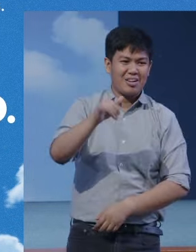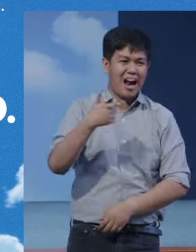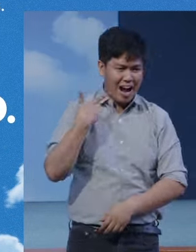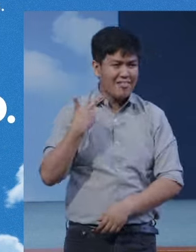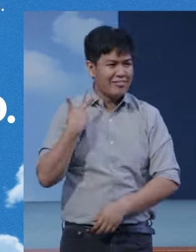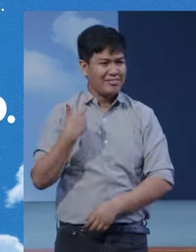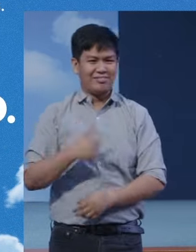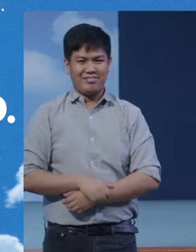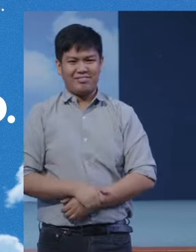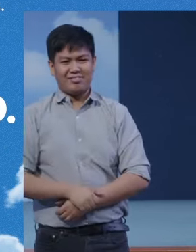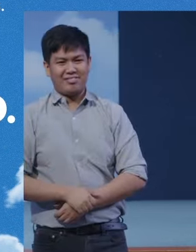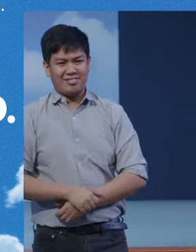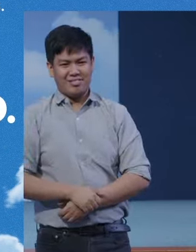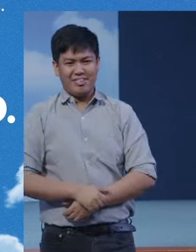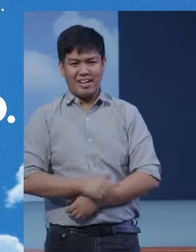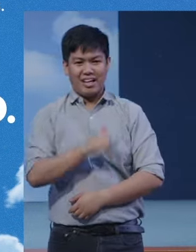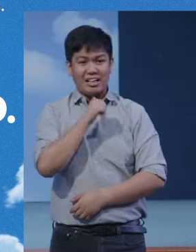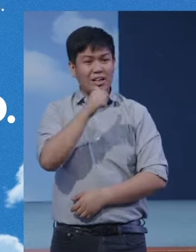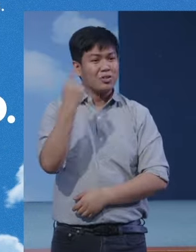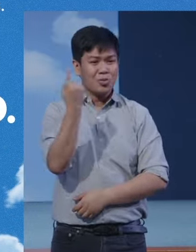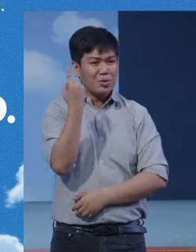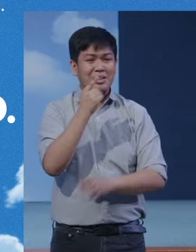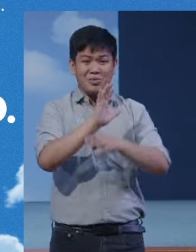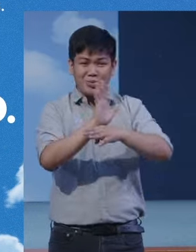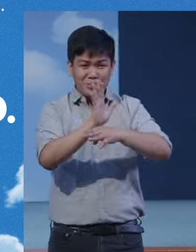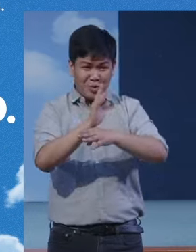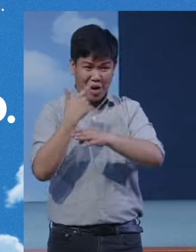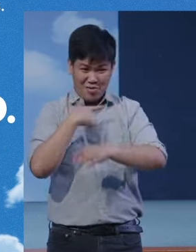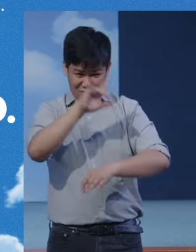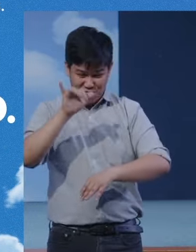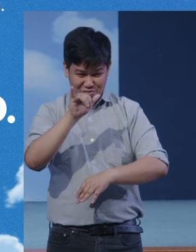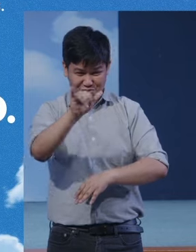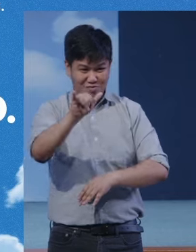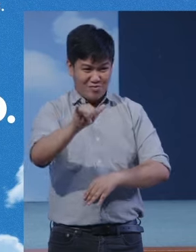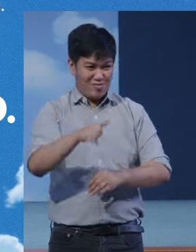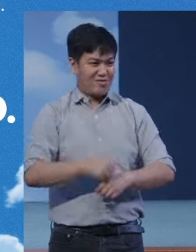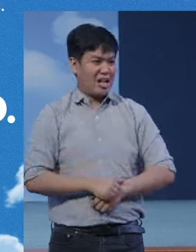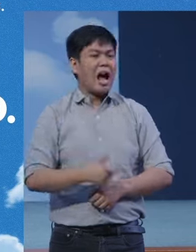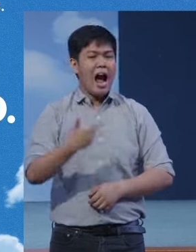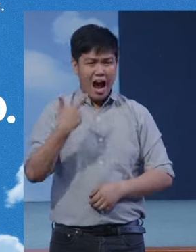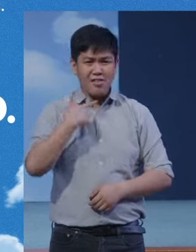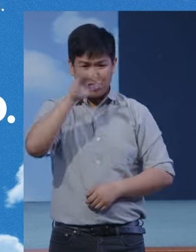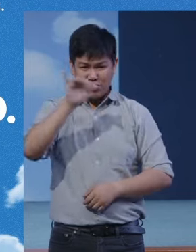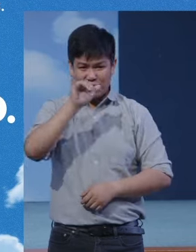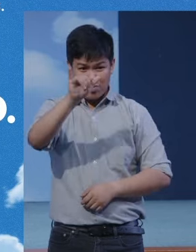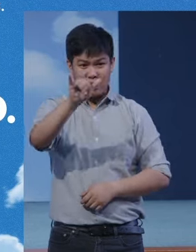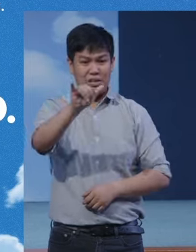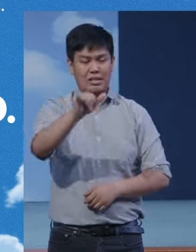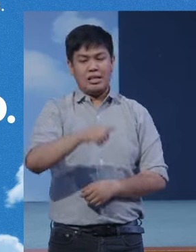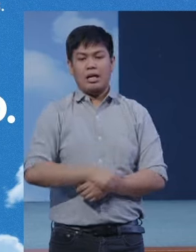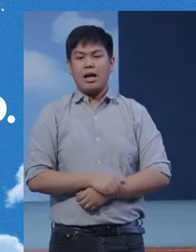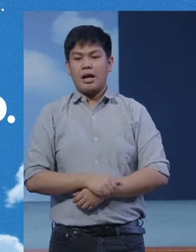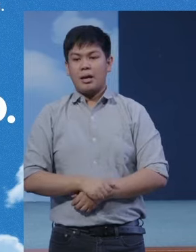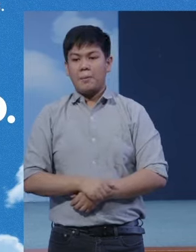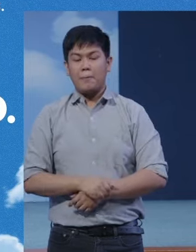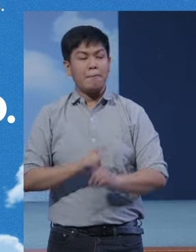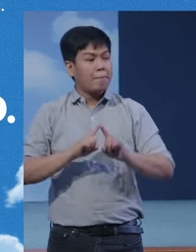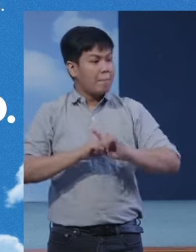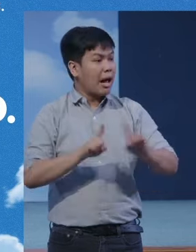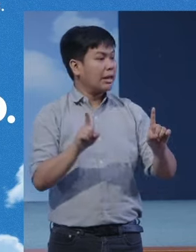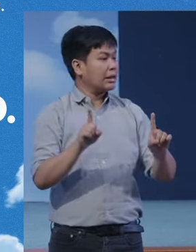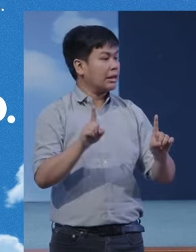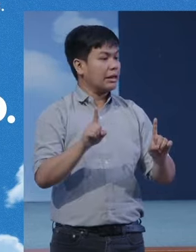forever hindi lang po sa pelikula Meron pong forever pero meron din